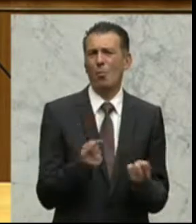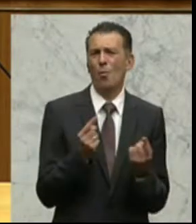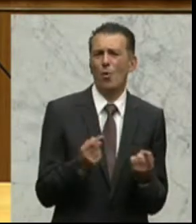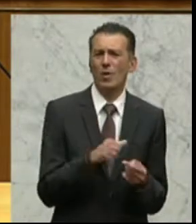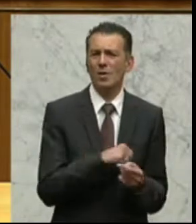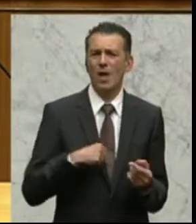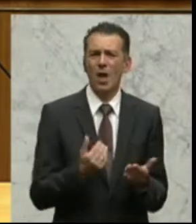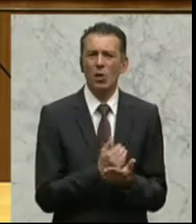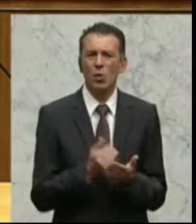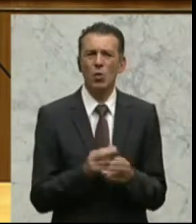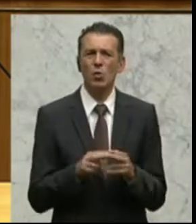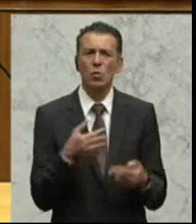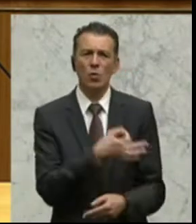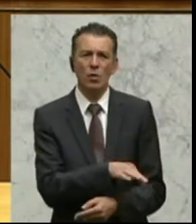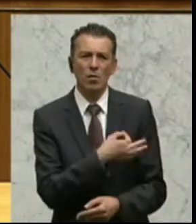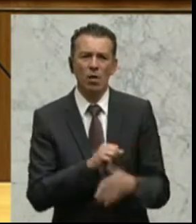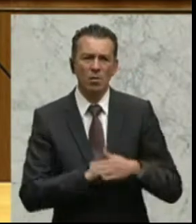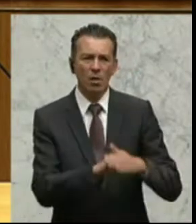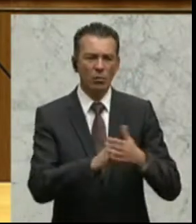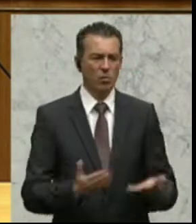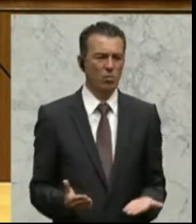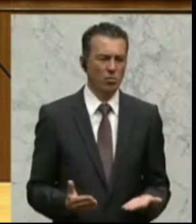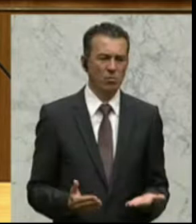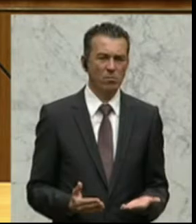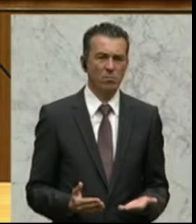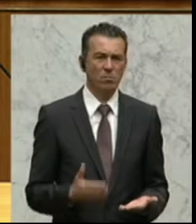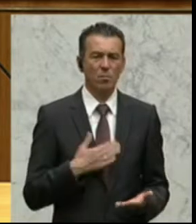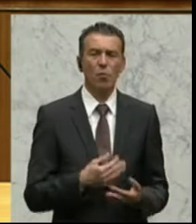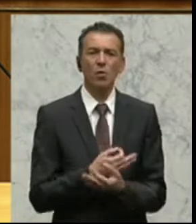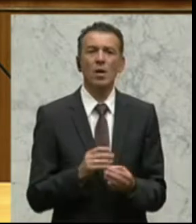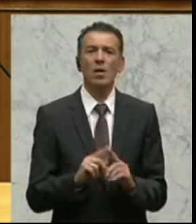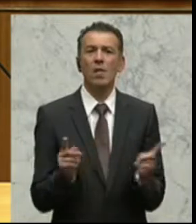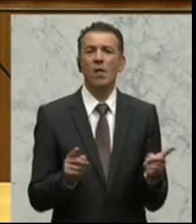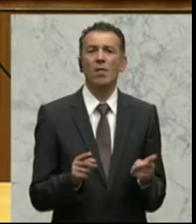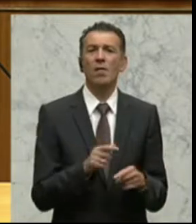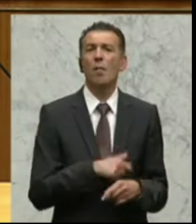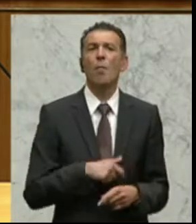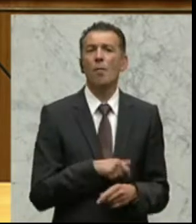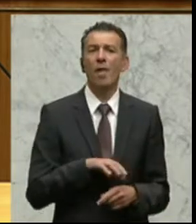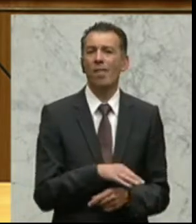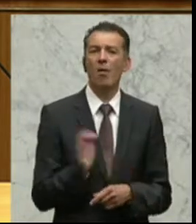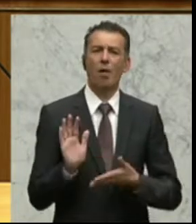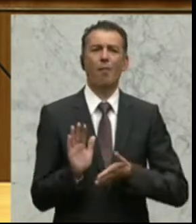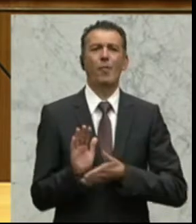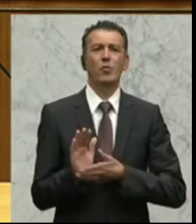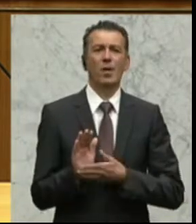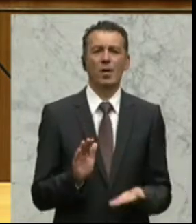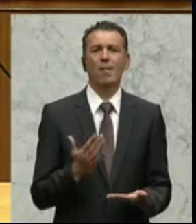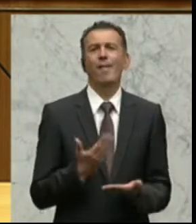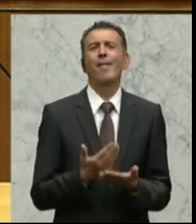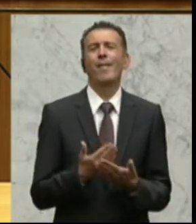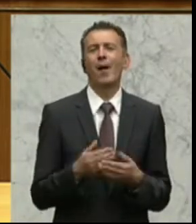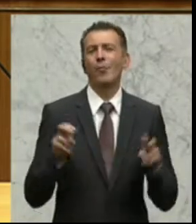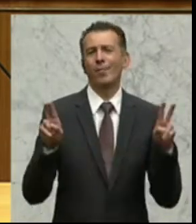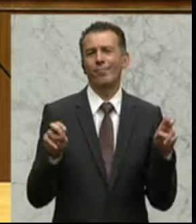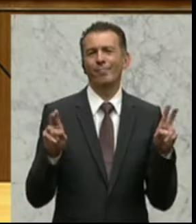Bundeskanzlers unterstützen, der ja nichts anderes möchte, als am Parteitag bestätigt werden. Das ist der einzige Grund, warum man jetzt diesen Pseudoklassenkampf eröffnet hat seitens